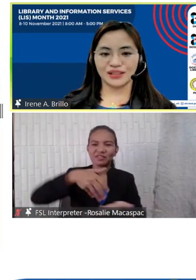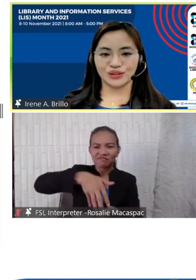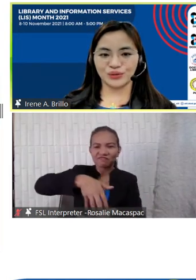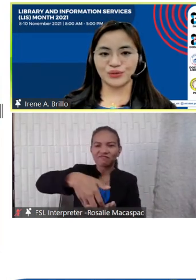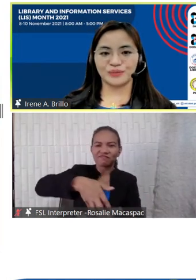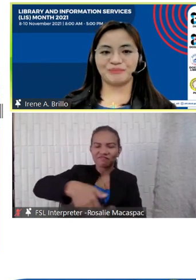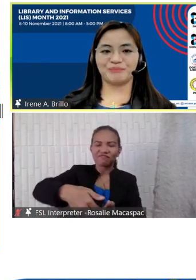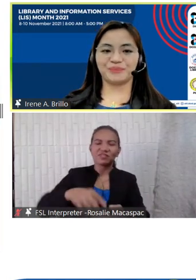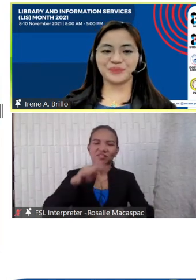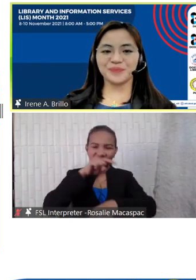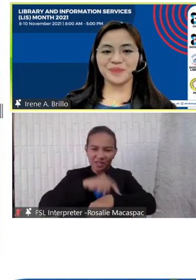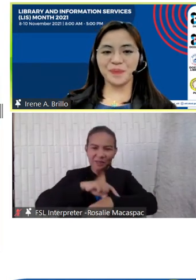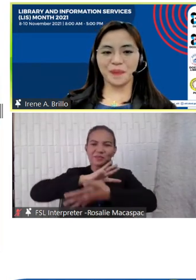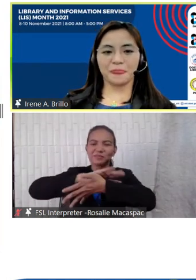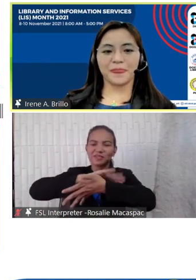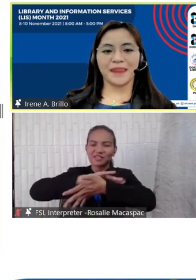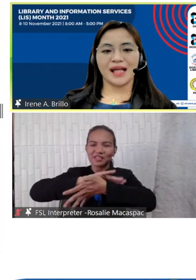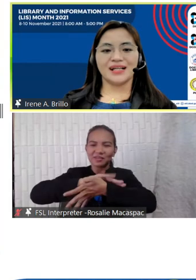pandemyang ito.